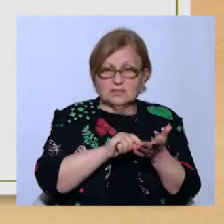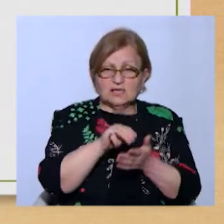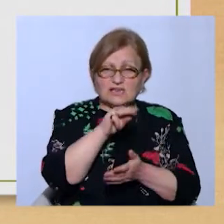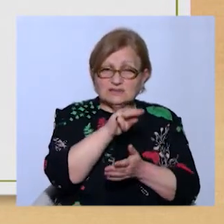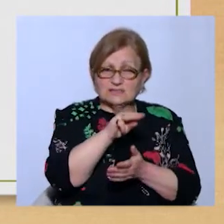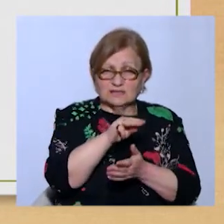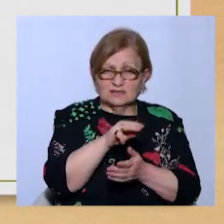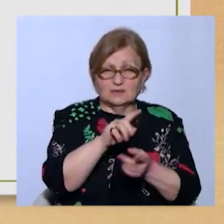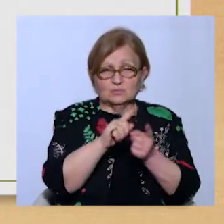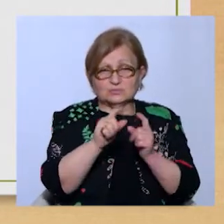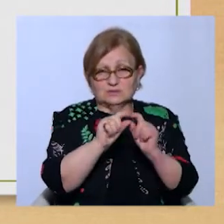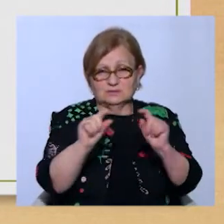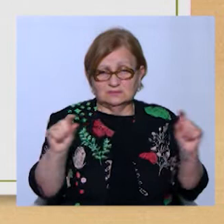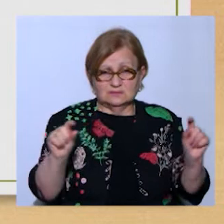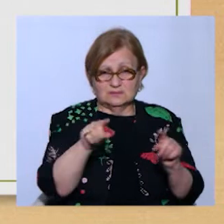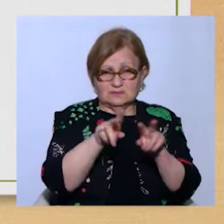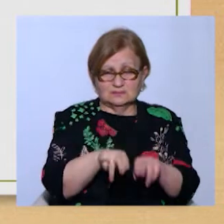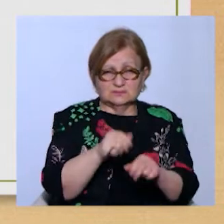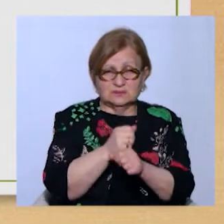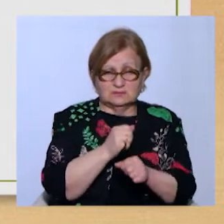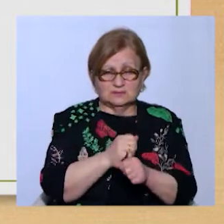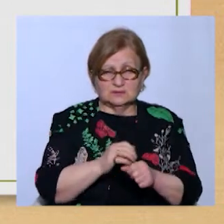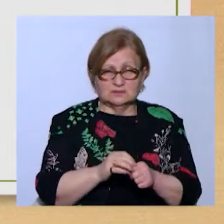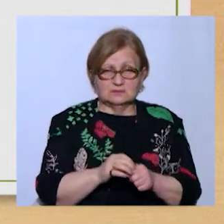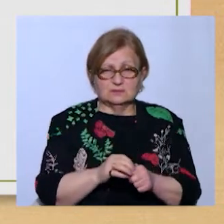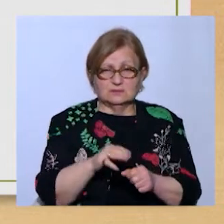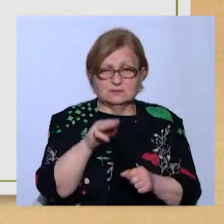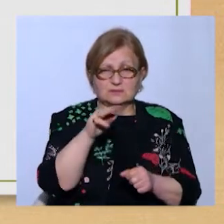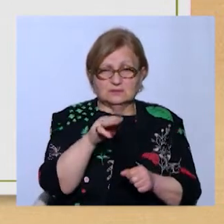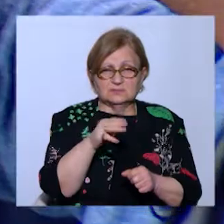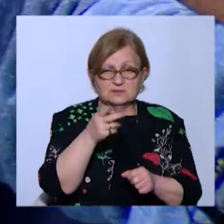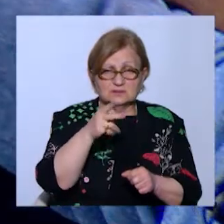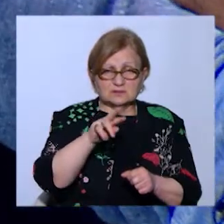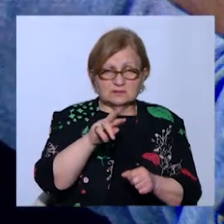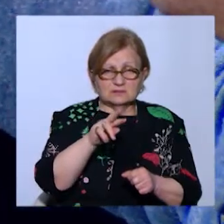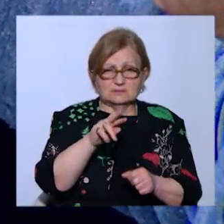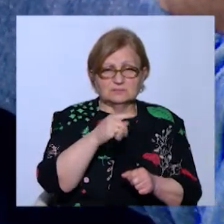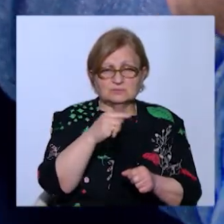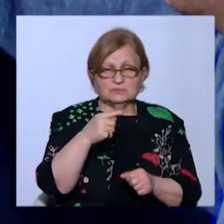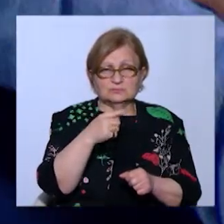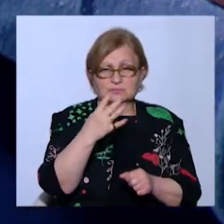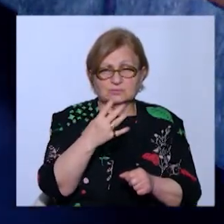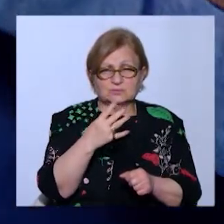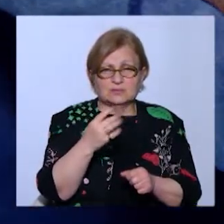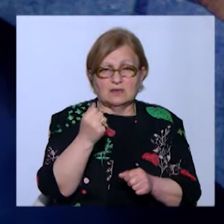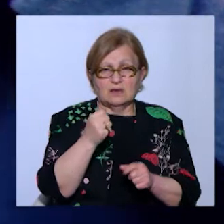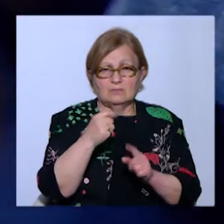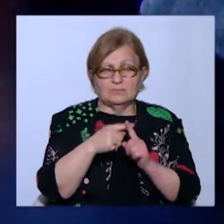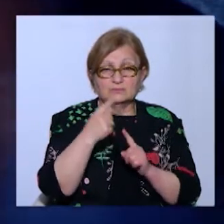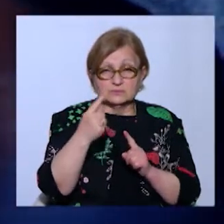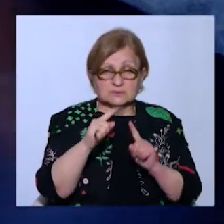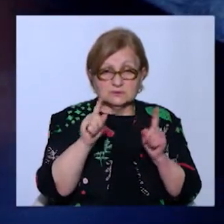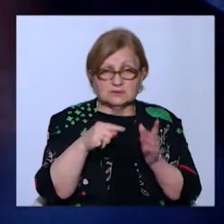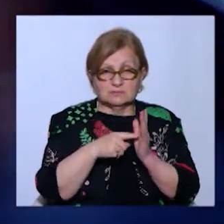ტეცვლადში აი ესეთნაირად განტოლებას. t კვადრატს მინუს 4ჯერ a + 1 გამრავლებული